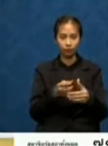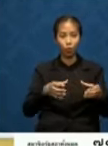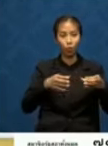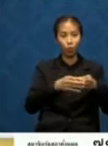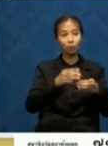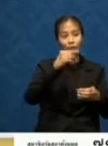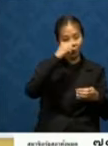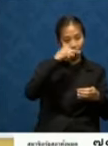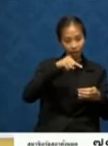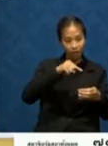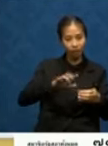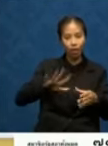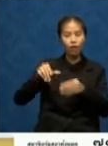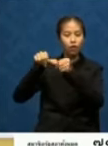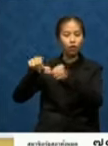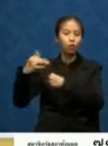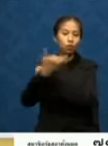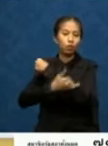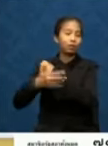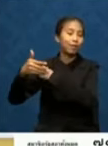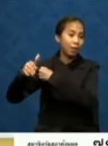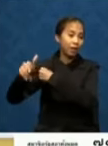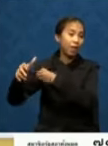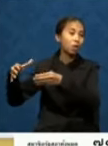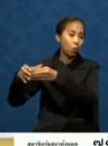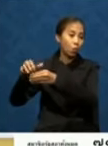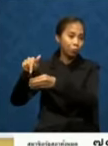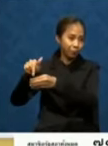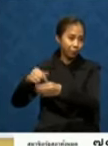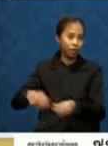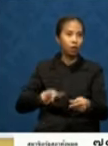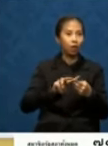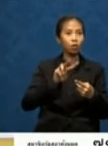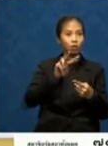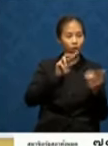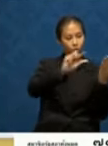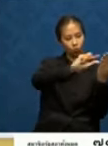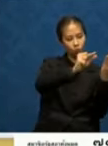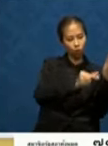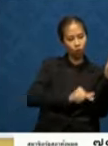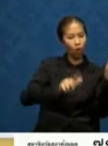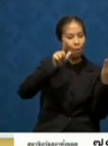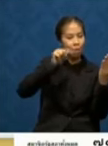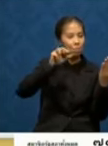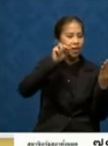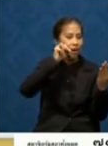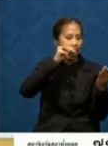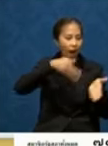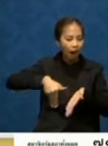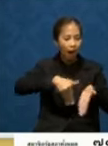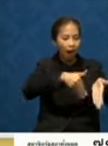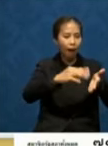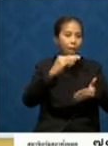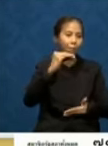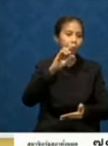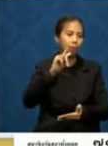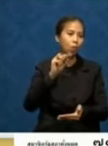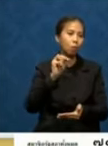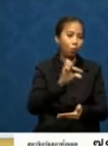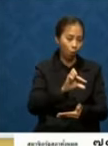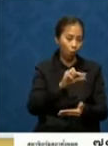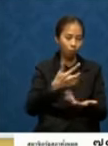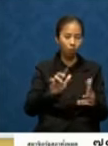ทยในต่างประเทศเรื่องที่2ก็คือเรื่องอนุภูมิภาคแม่น้ำโขงและเรื่องที่3คือนโยบายที่จ